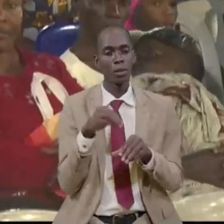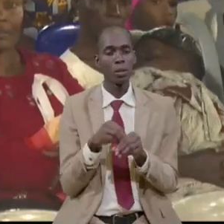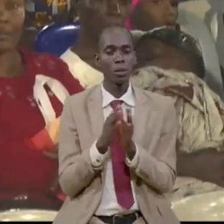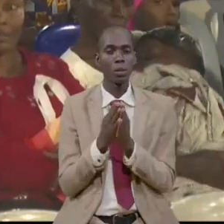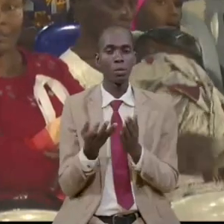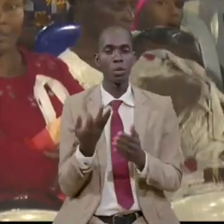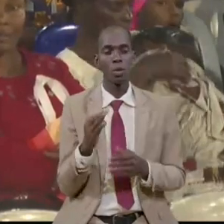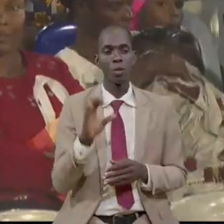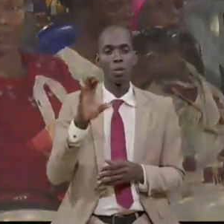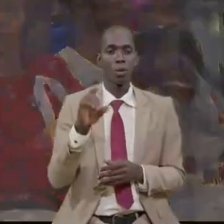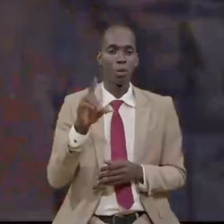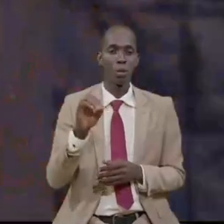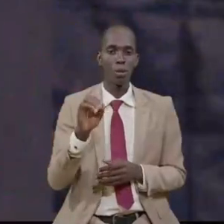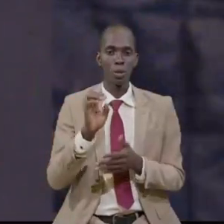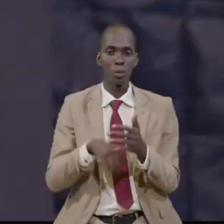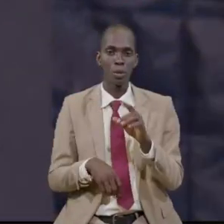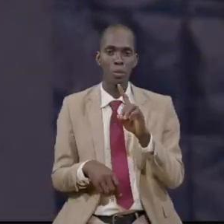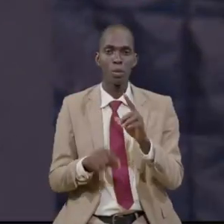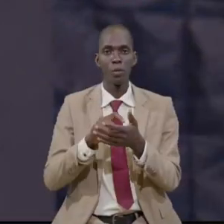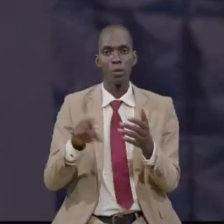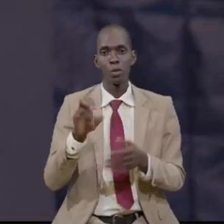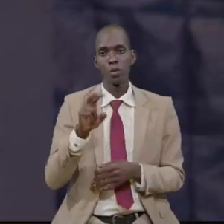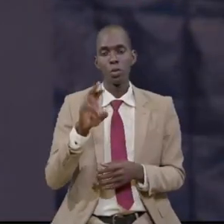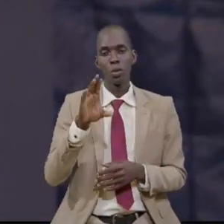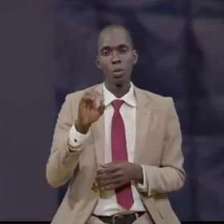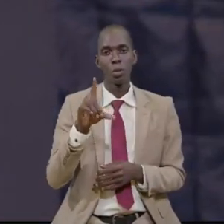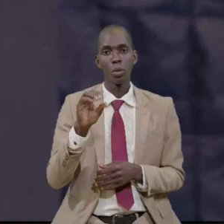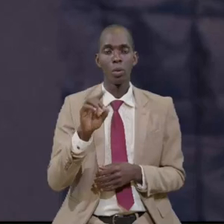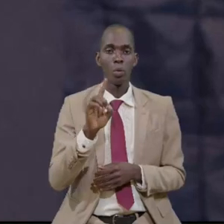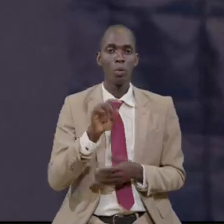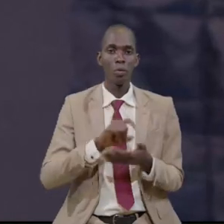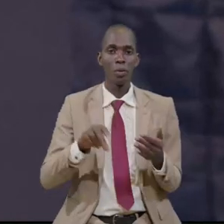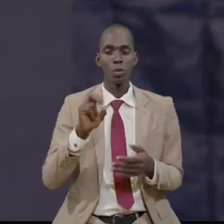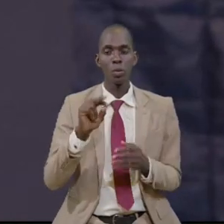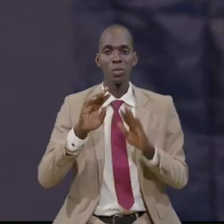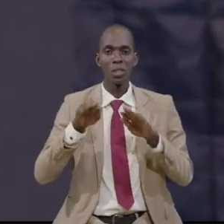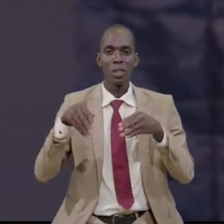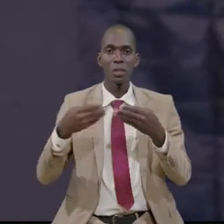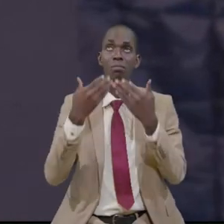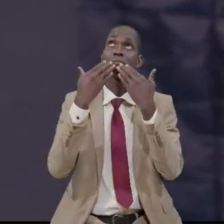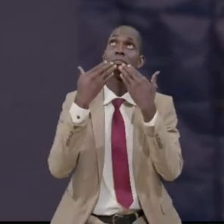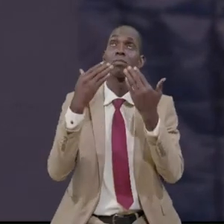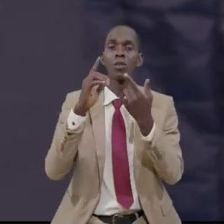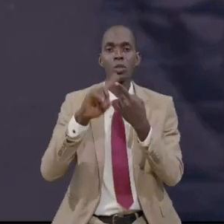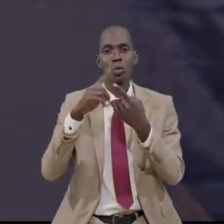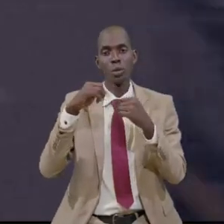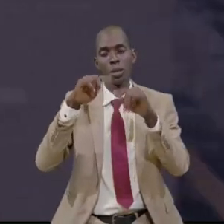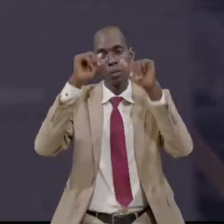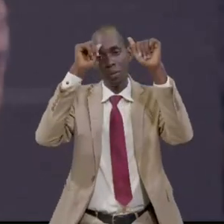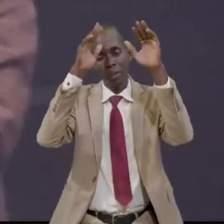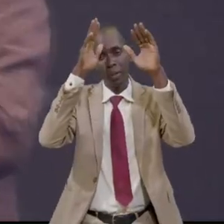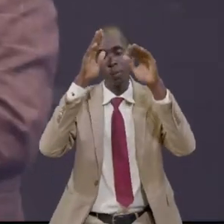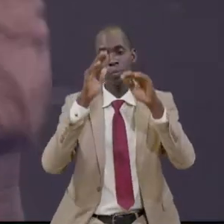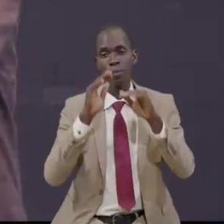1 le verset 12 Colossiens 11 rendez grâce au